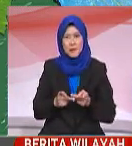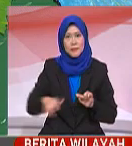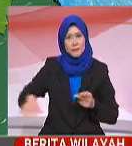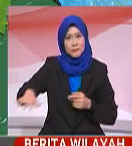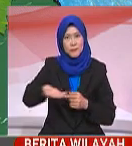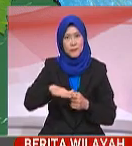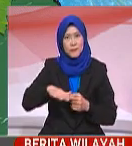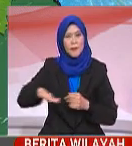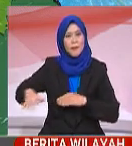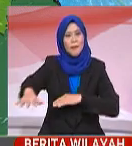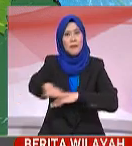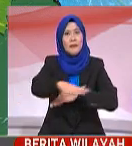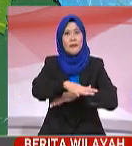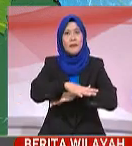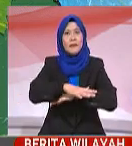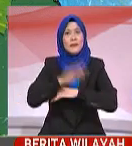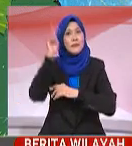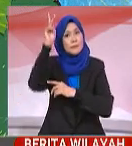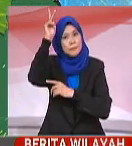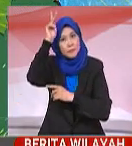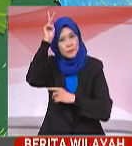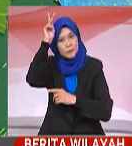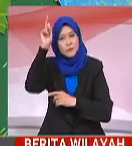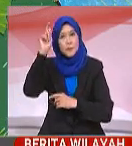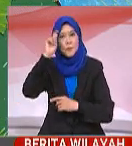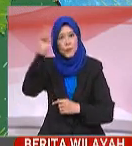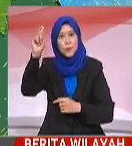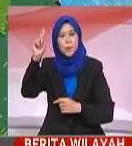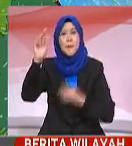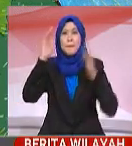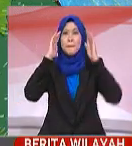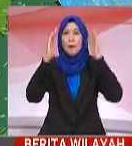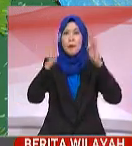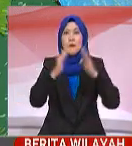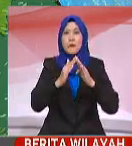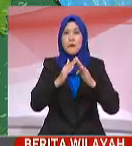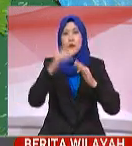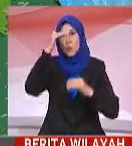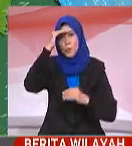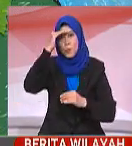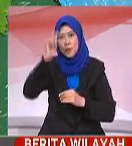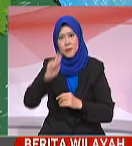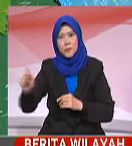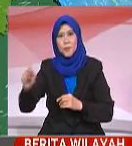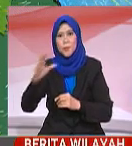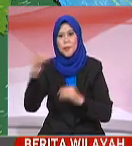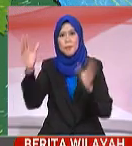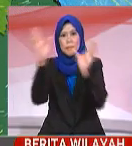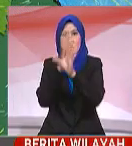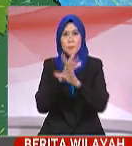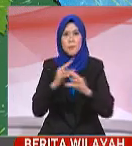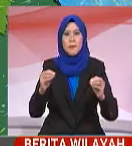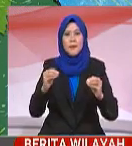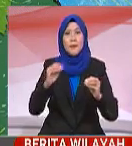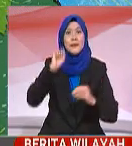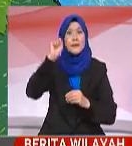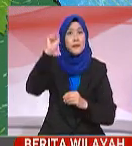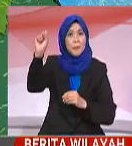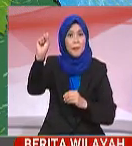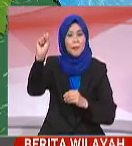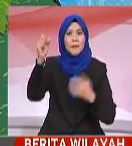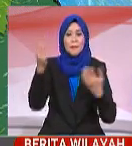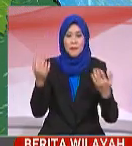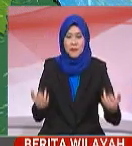kita, melibatkan perairan di negeri Kelantan, Terengganu, Pahang, Johor Timur, di negeri Sarawak dan juga di negeri Sabah, yang mana